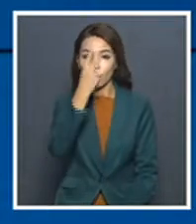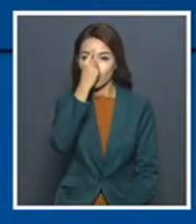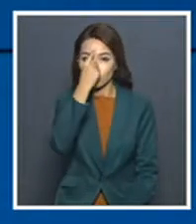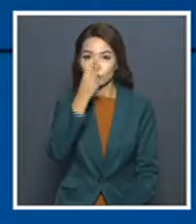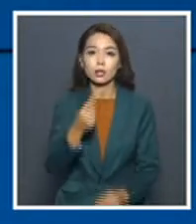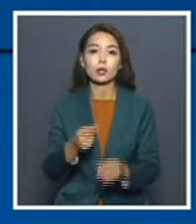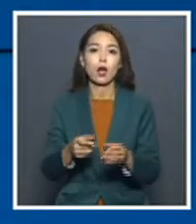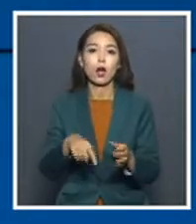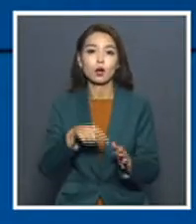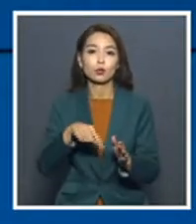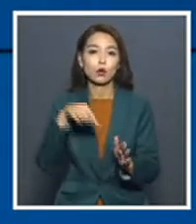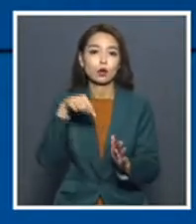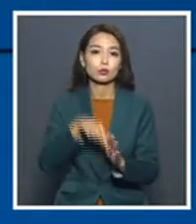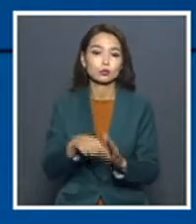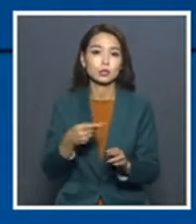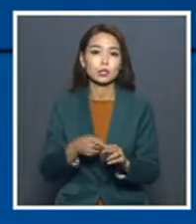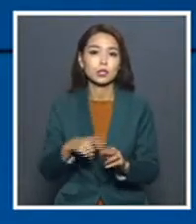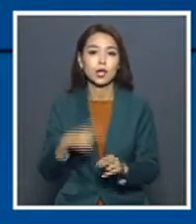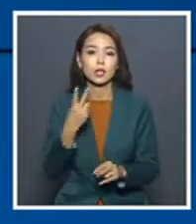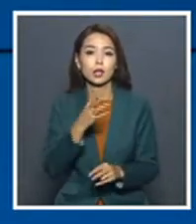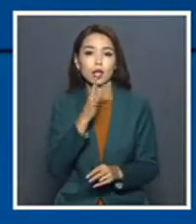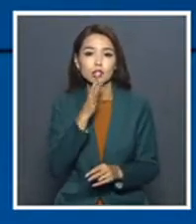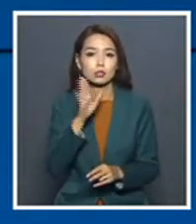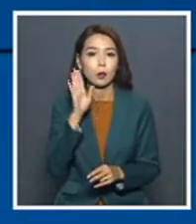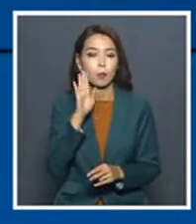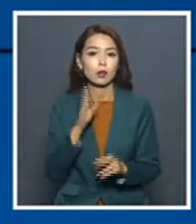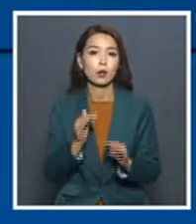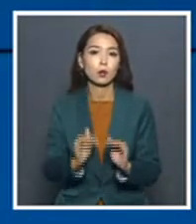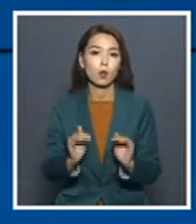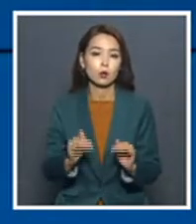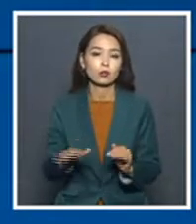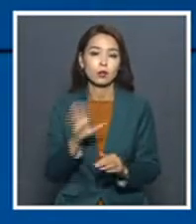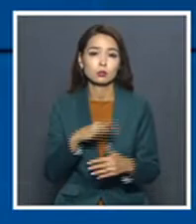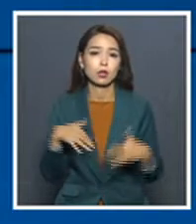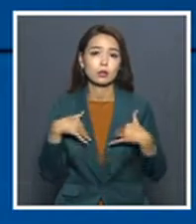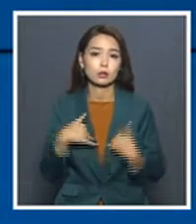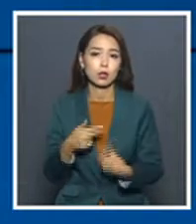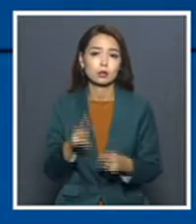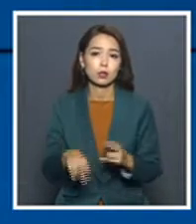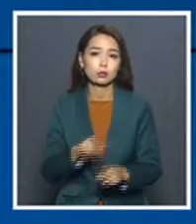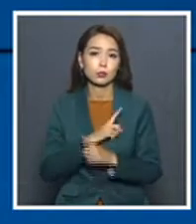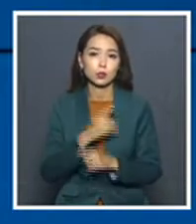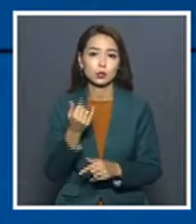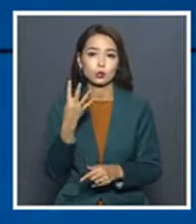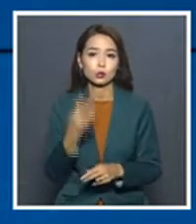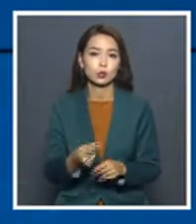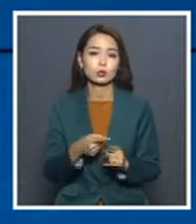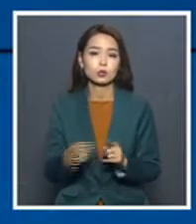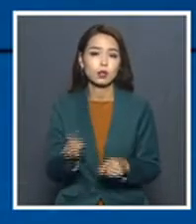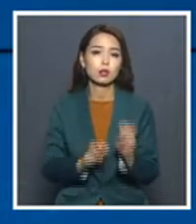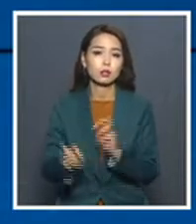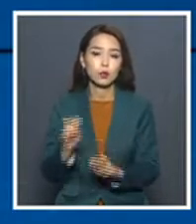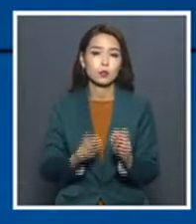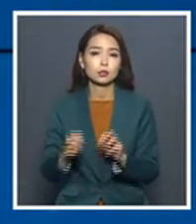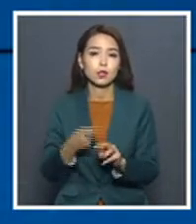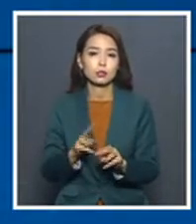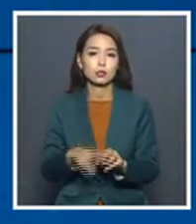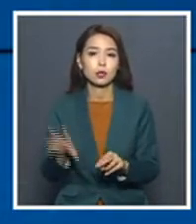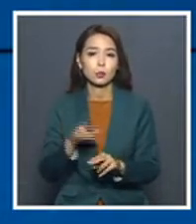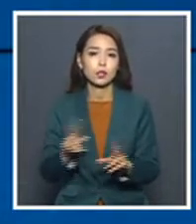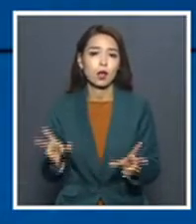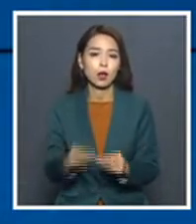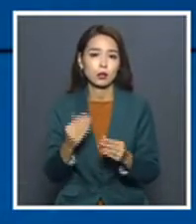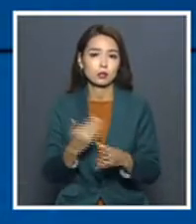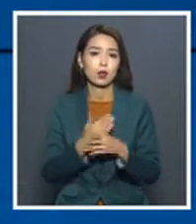Үндістанда құдыққа түсіп кеткен 2 жасар баланың оқиғасы трагедиямен аяқталды. 4 күнге созылған құтқару операциясы оны аман алып